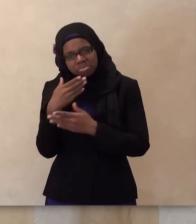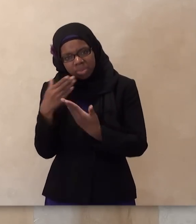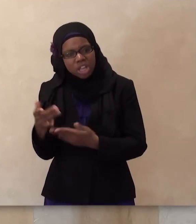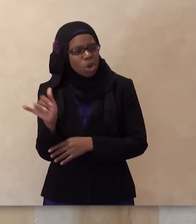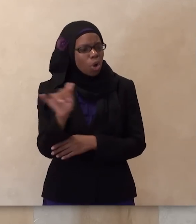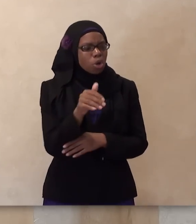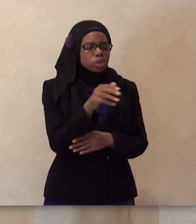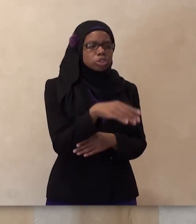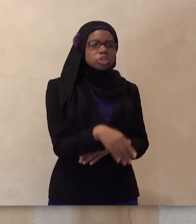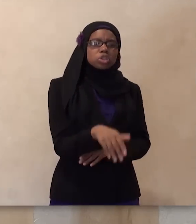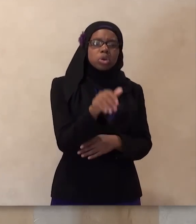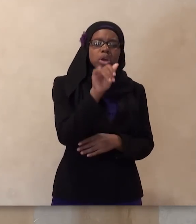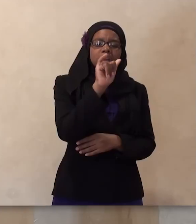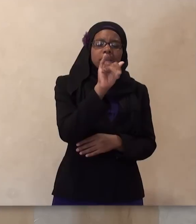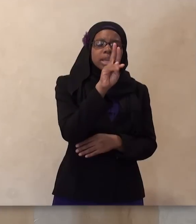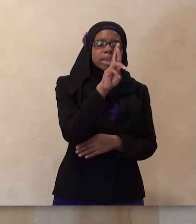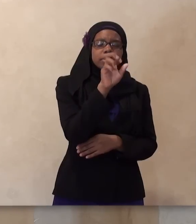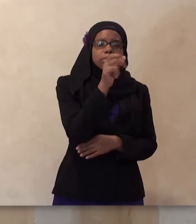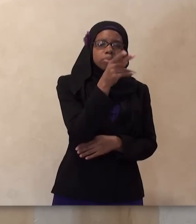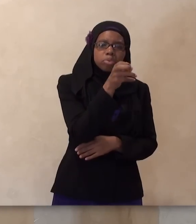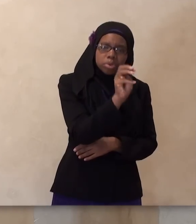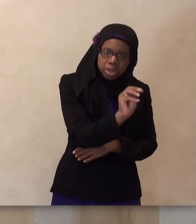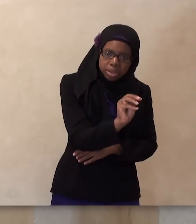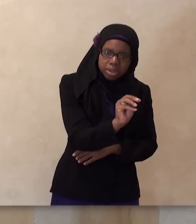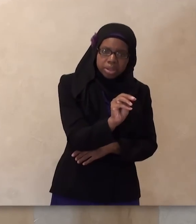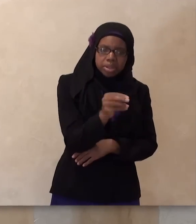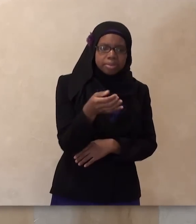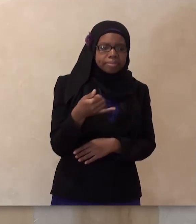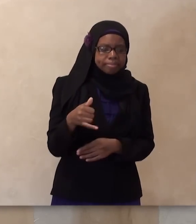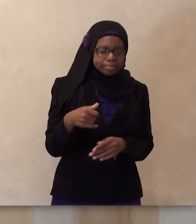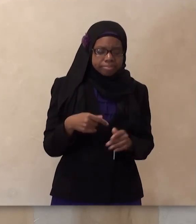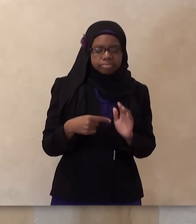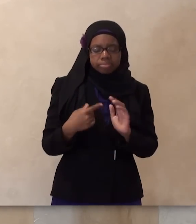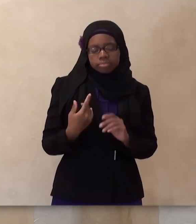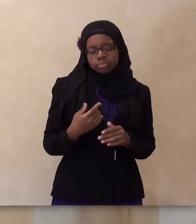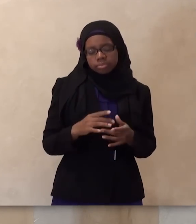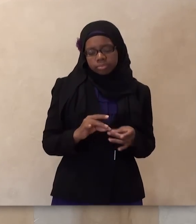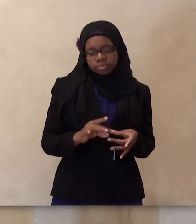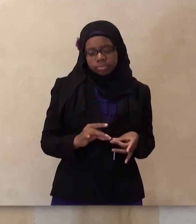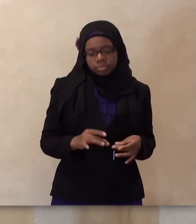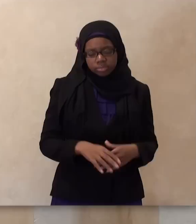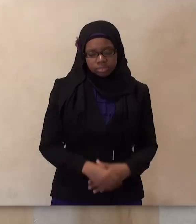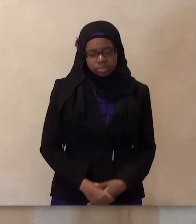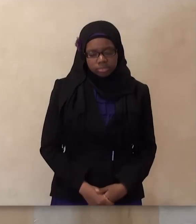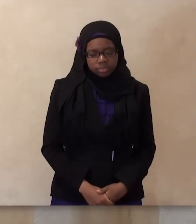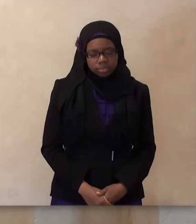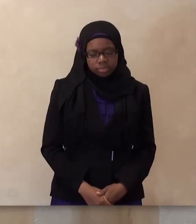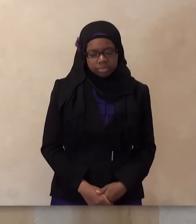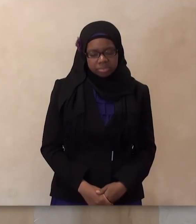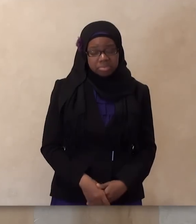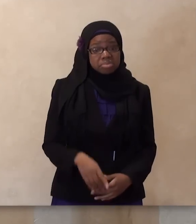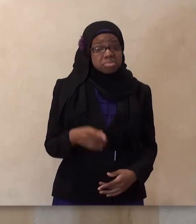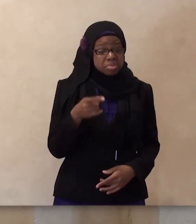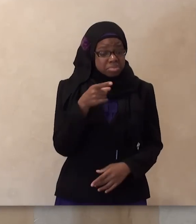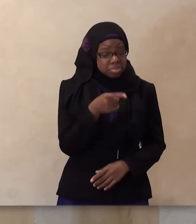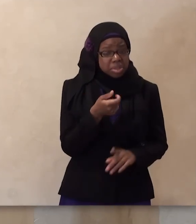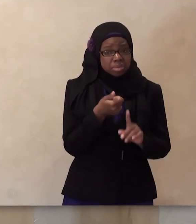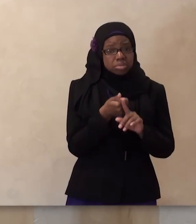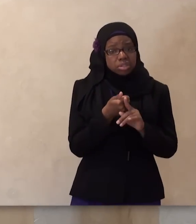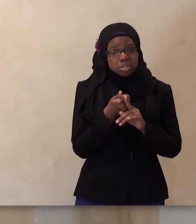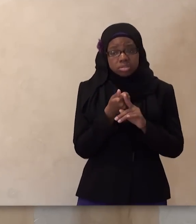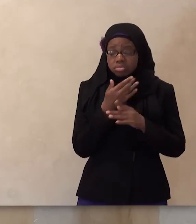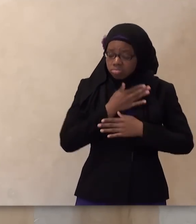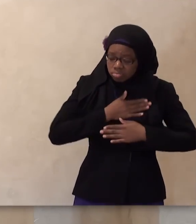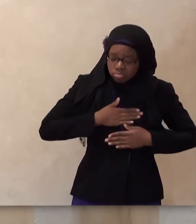alayhi salatu wa salam, شَاكِرًا لِأَنْعُمِ اجْتَبَاهُ وَهَدَاهُ إِلَىٰ صِرَاطٍ مُسْتَقِيمٍ. That he was grateful, he was